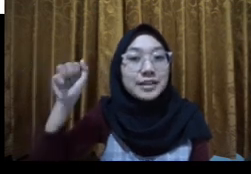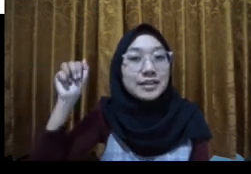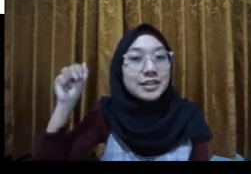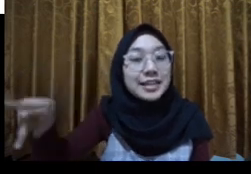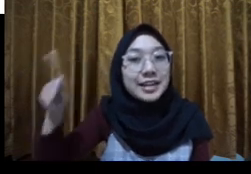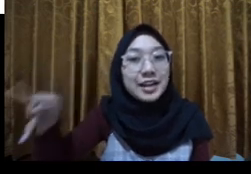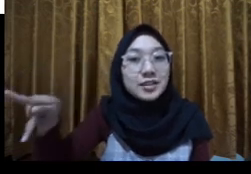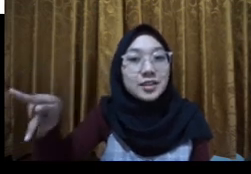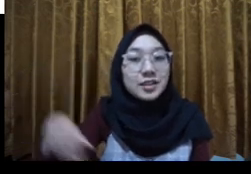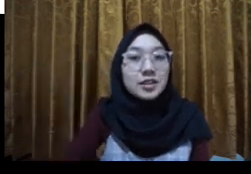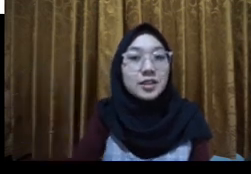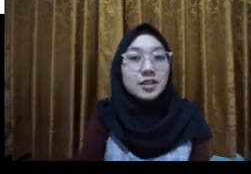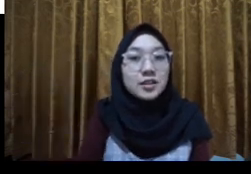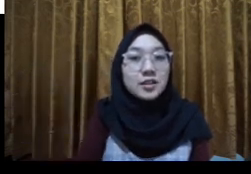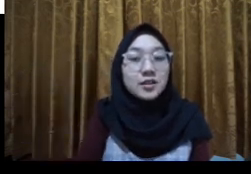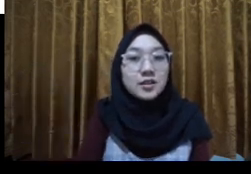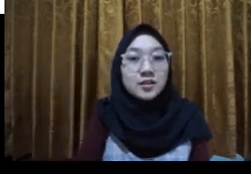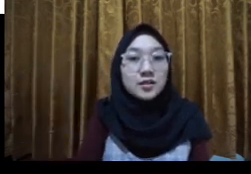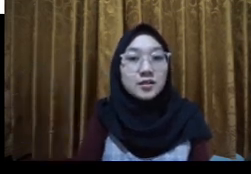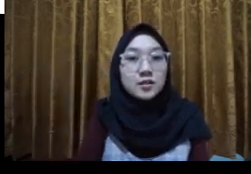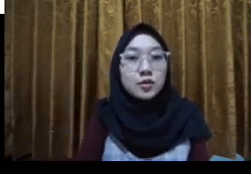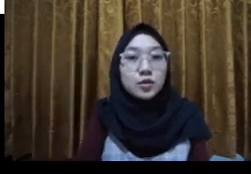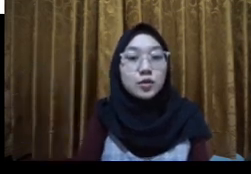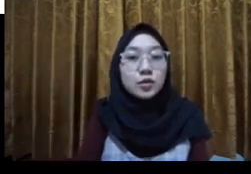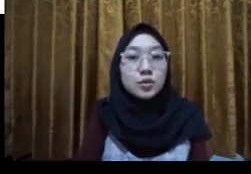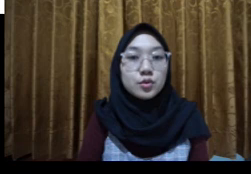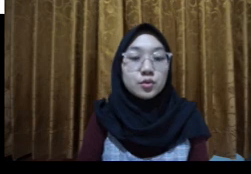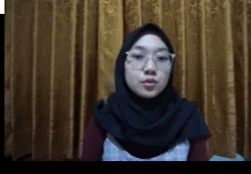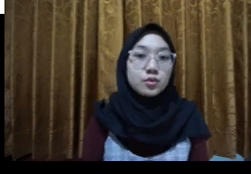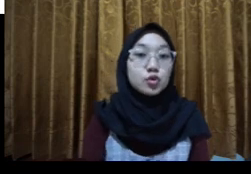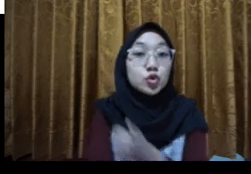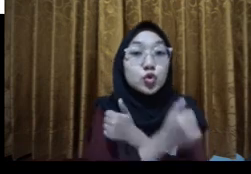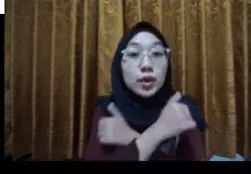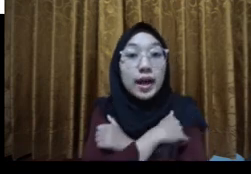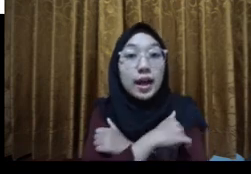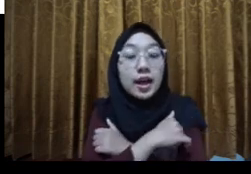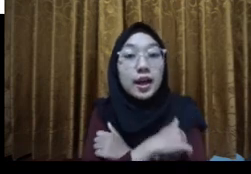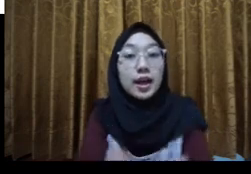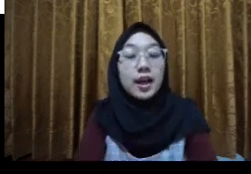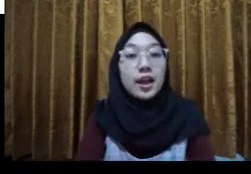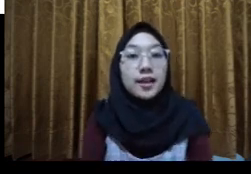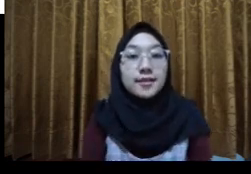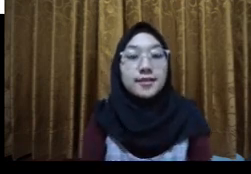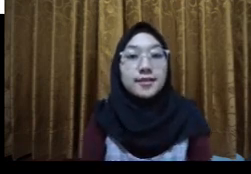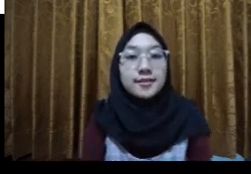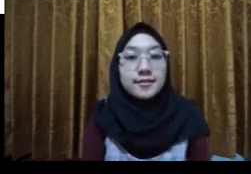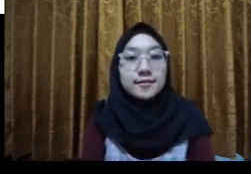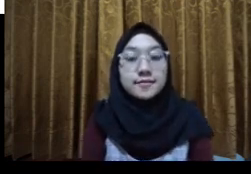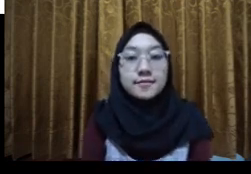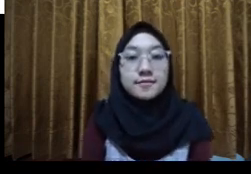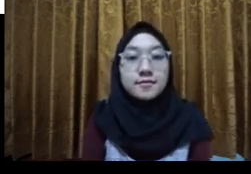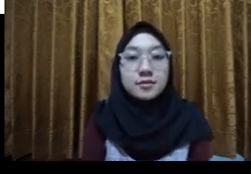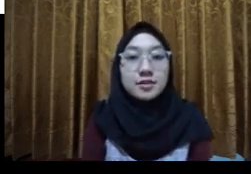tapi ini bisa diakali dengan software yang namanya Abivan Reader ya, yang sudah saya sempat buatkan juga tutorialnya.